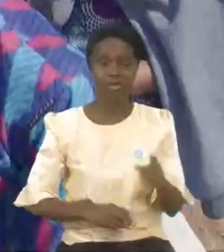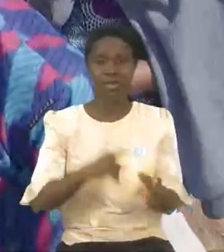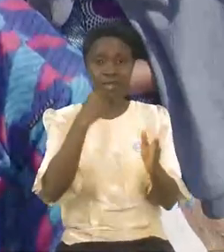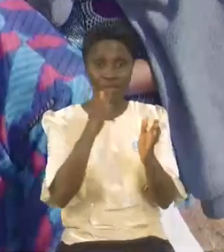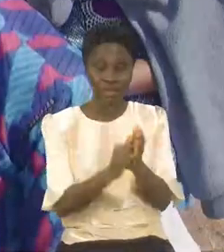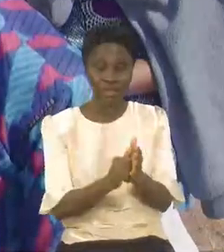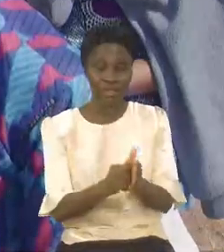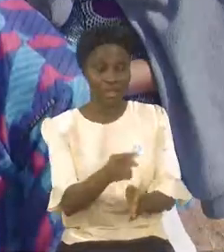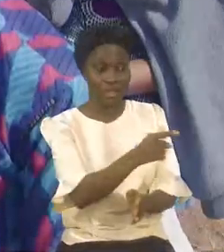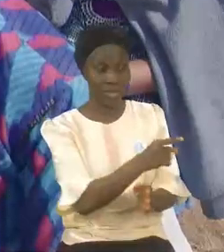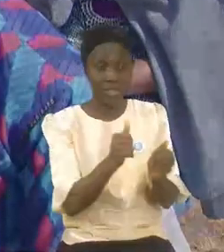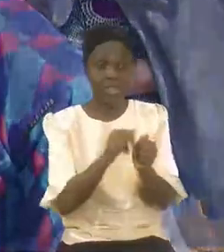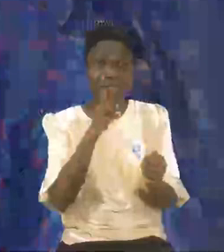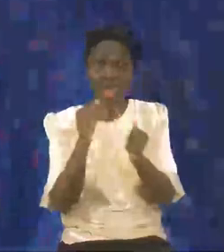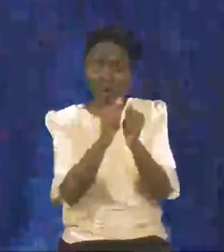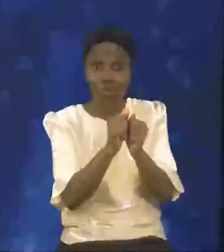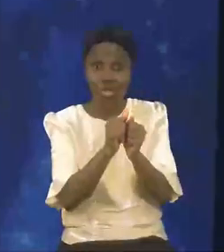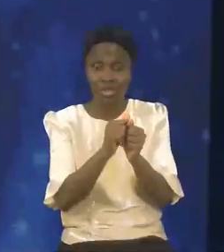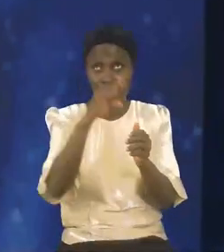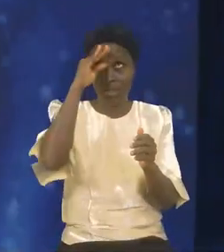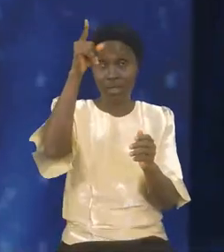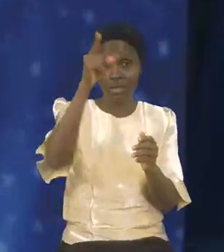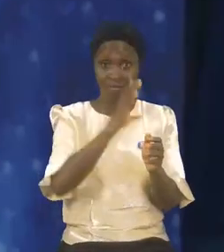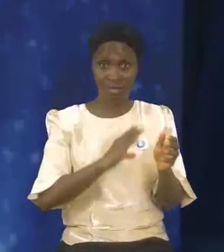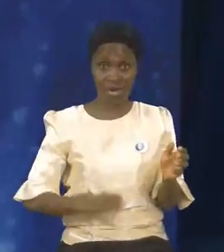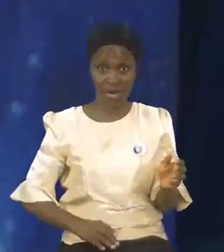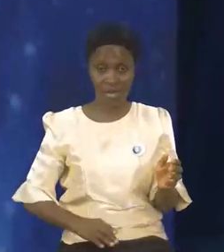Serez-vous là? Allez-vous régner avec Christ?